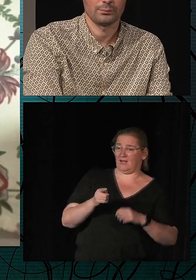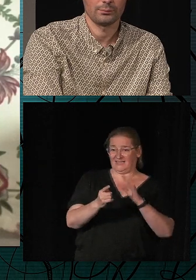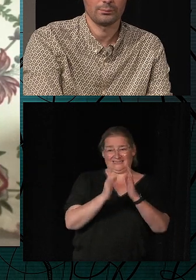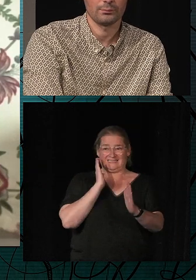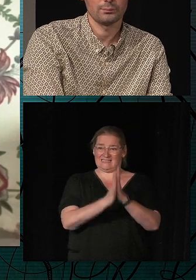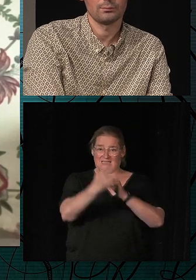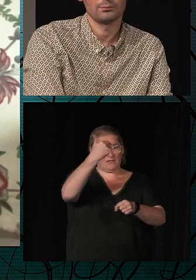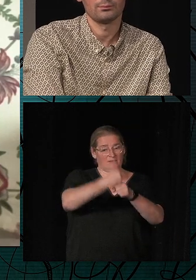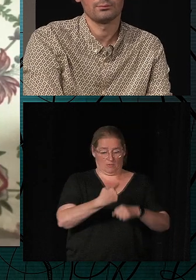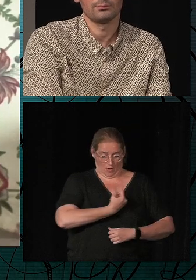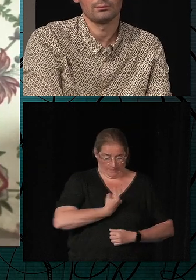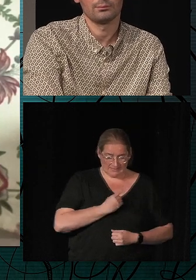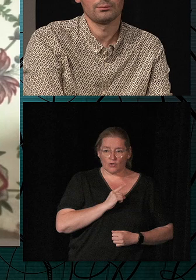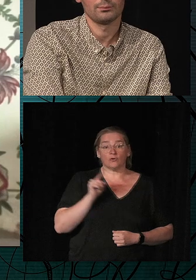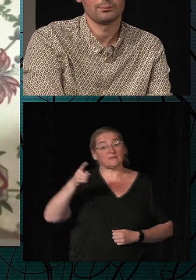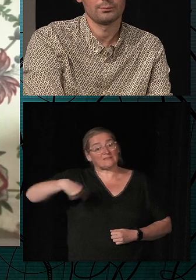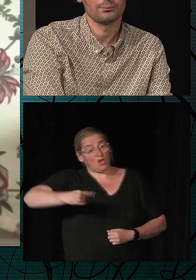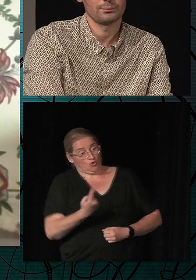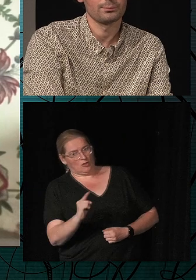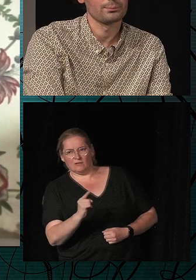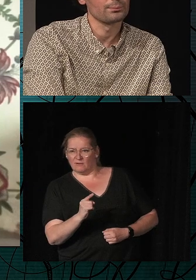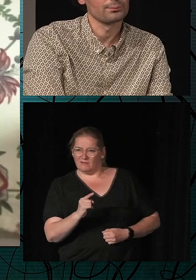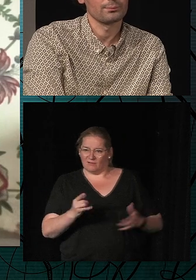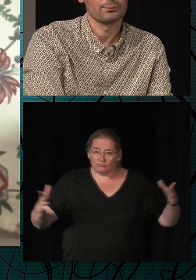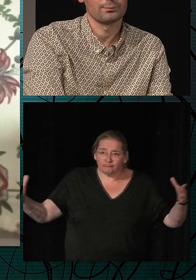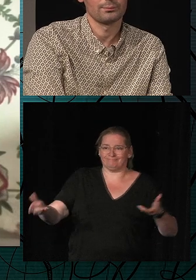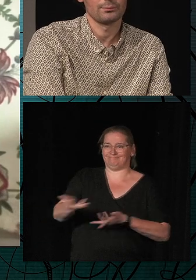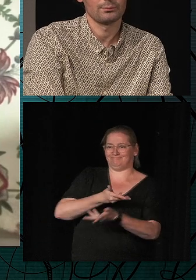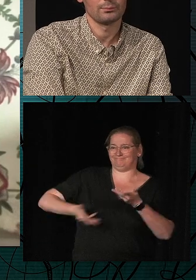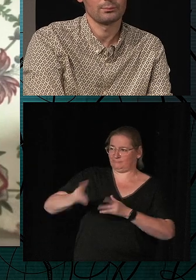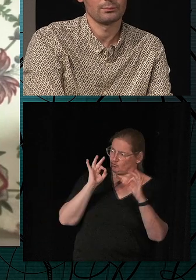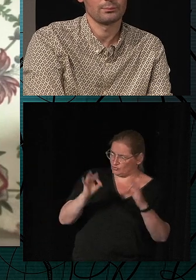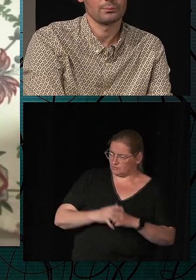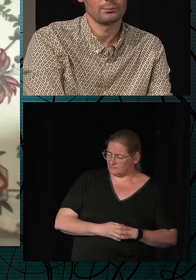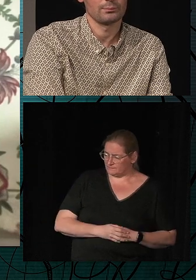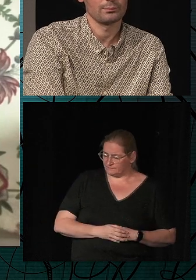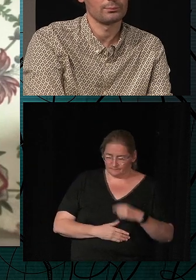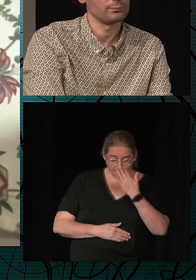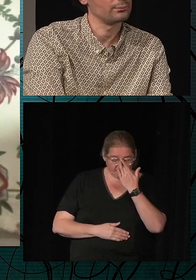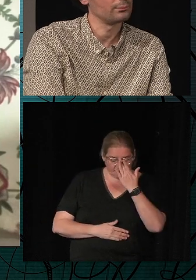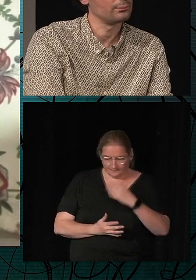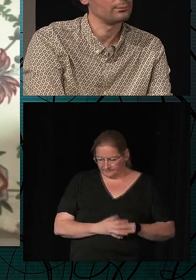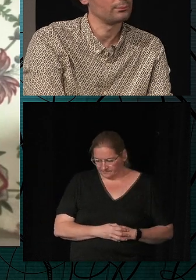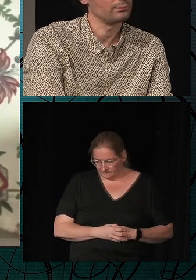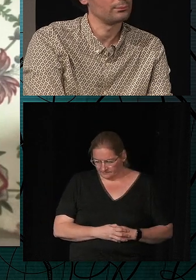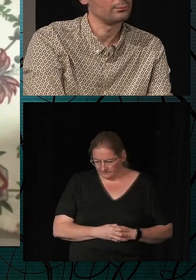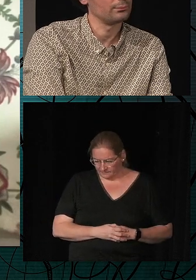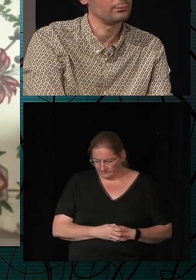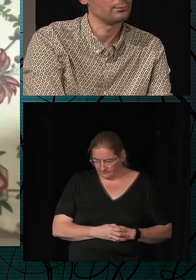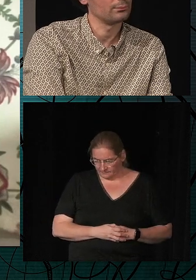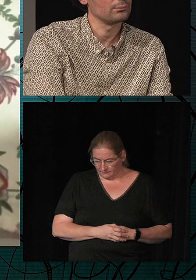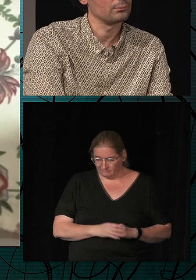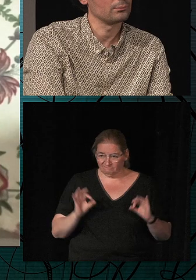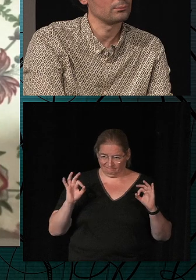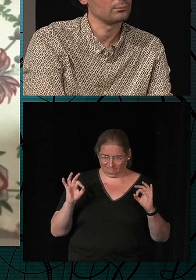ça TOI tu es pas seul mais eux aussi il sont pas seul en fait un échange je sais pas ce que tu en penses bah en fait là je trouve que finalement